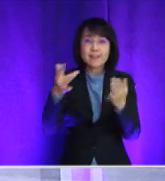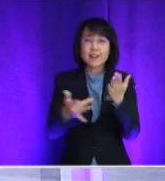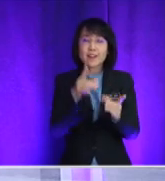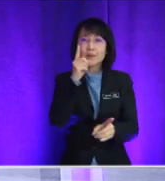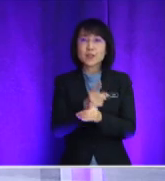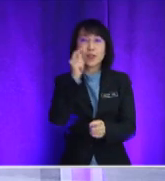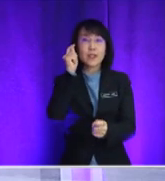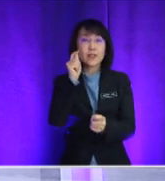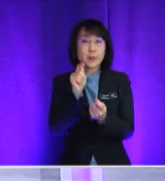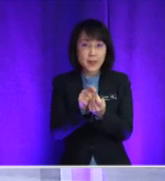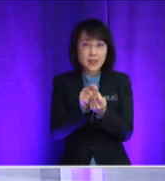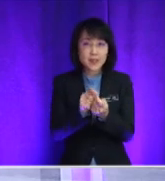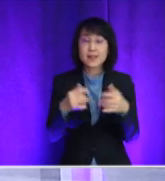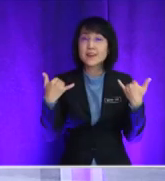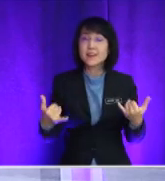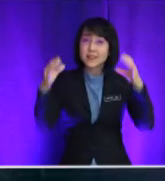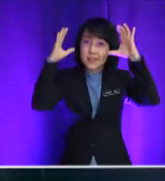tepatnya Bagaimana sekarang